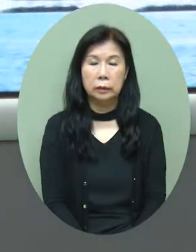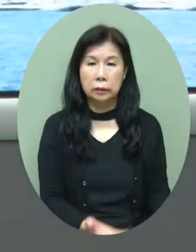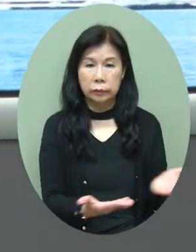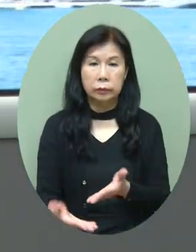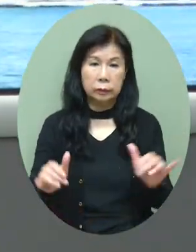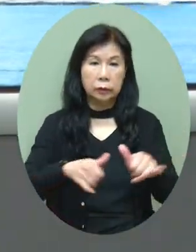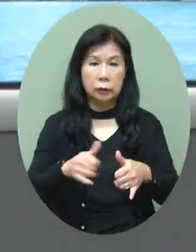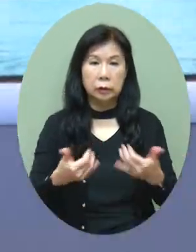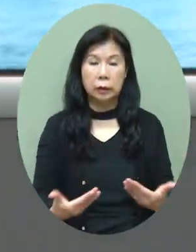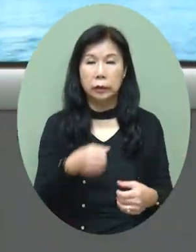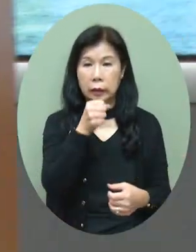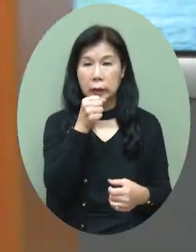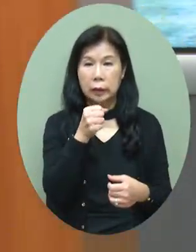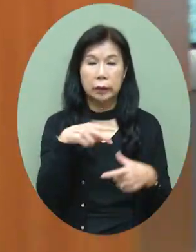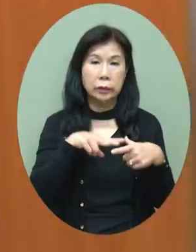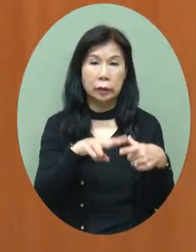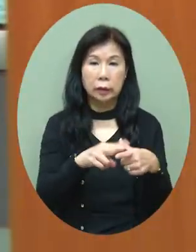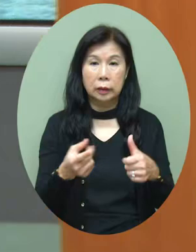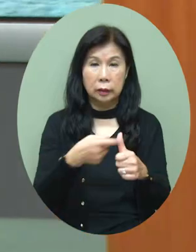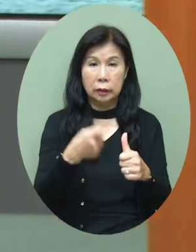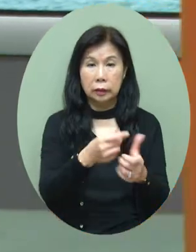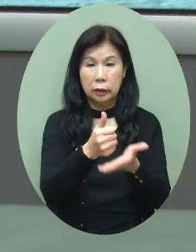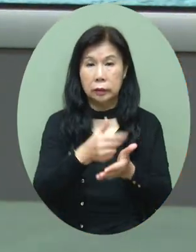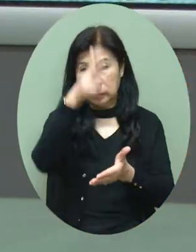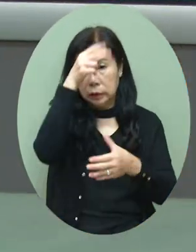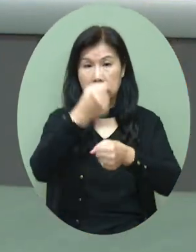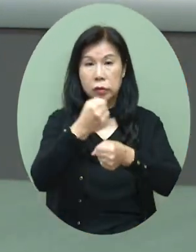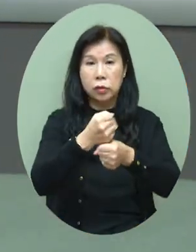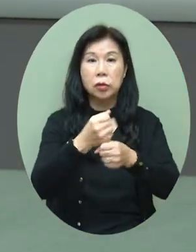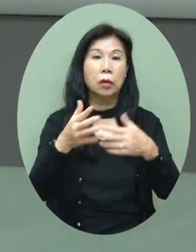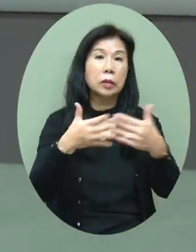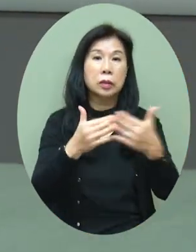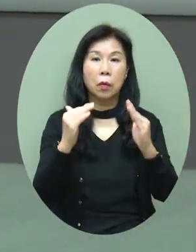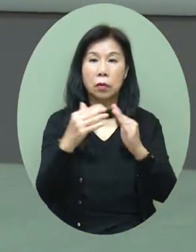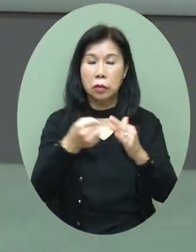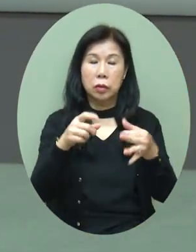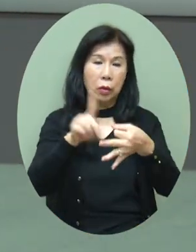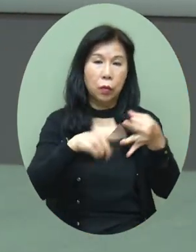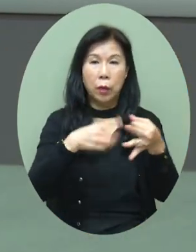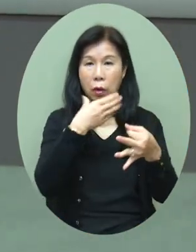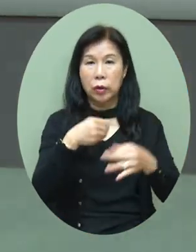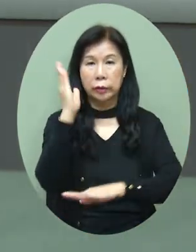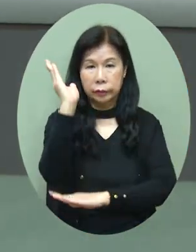歡迎各位嚟到今日嘅記者會。而家先請公務員事務局局長楊何蓓茵女士發